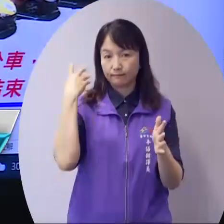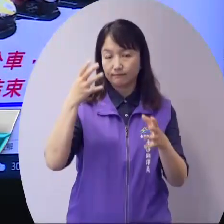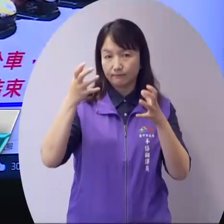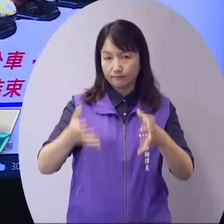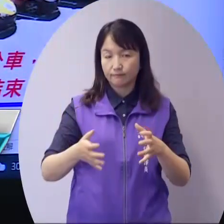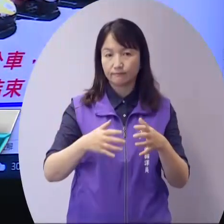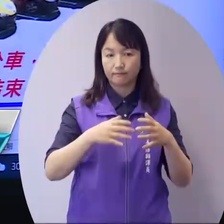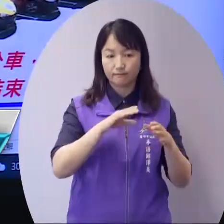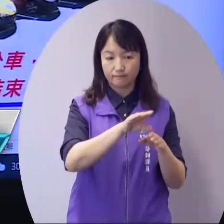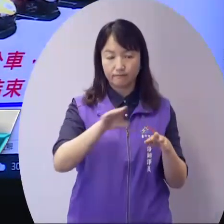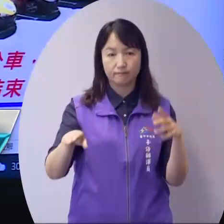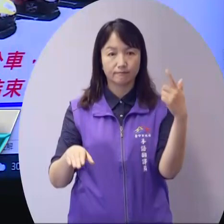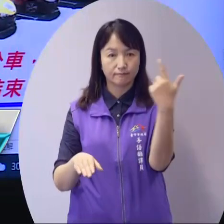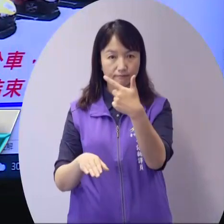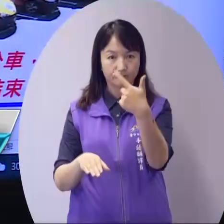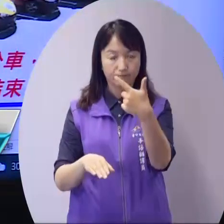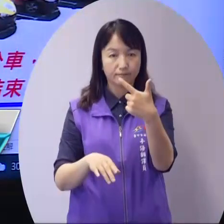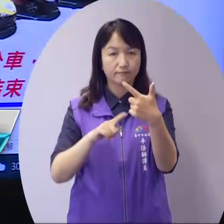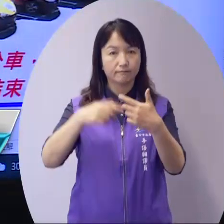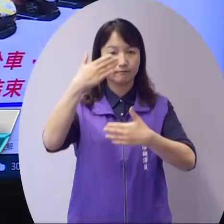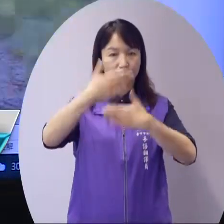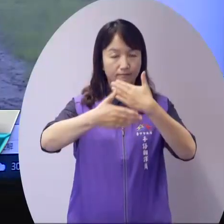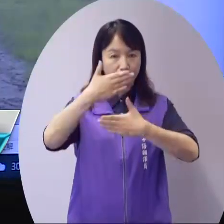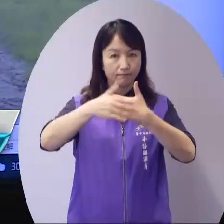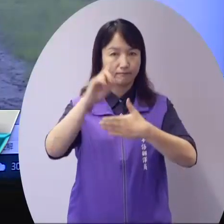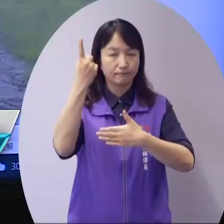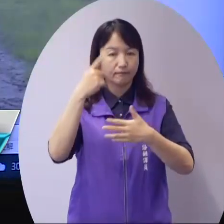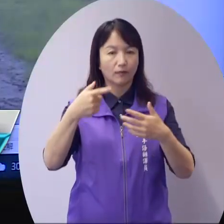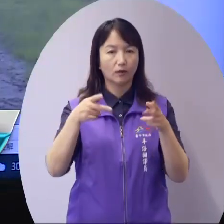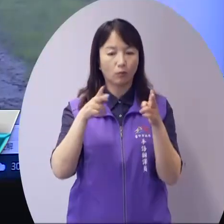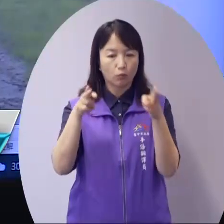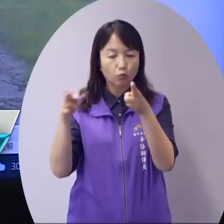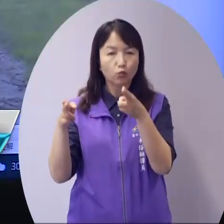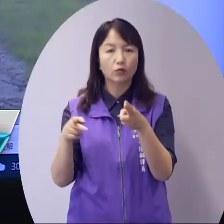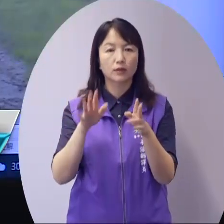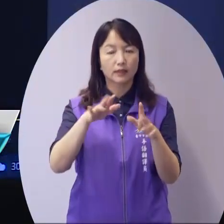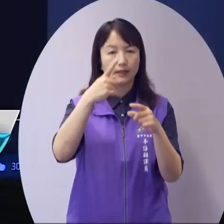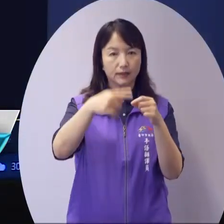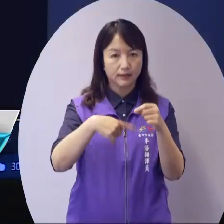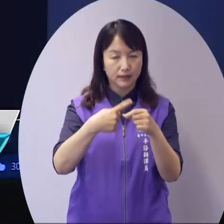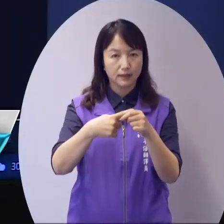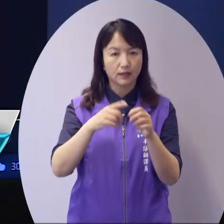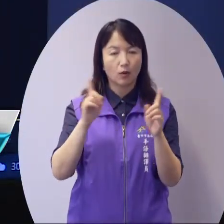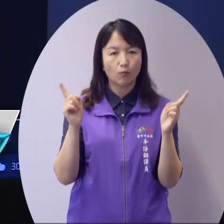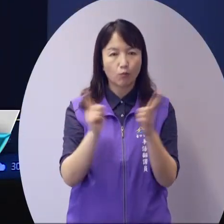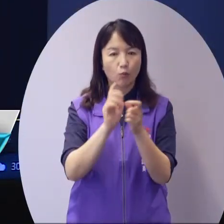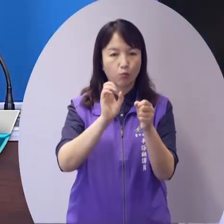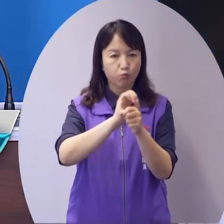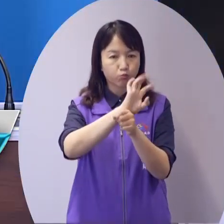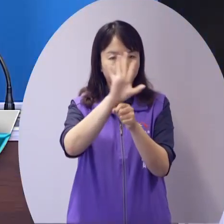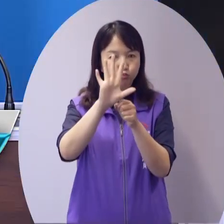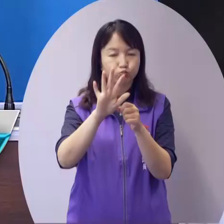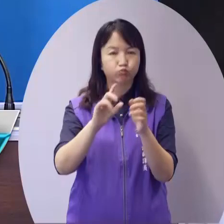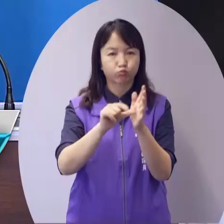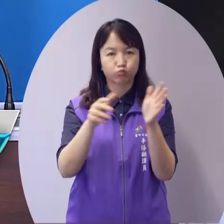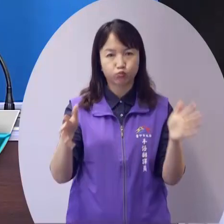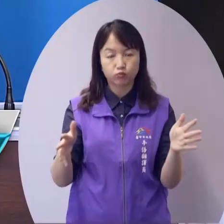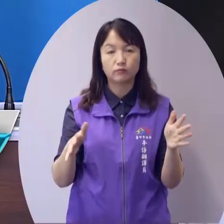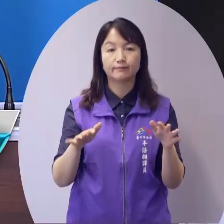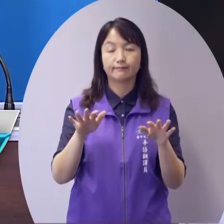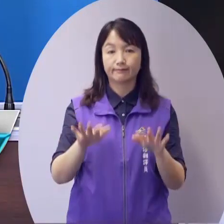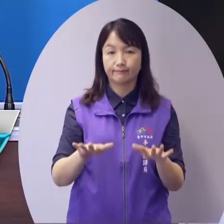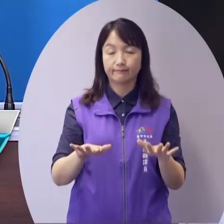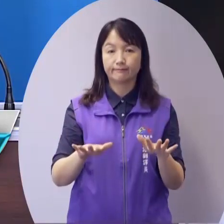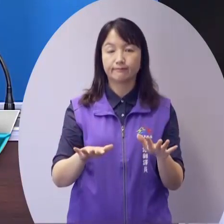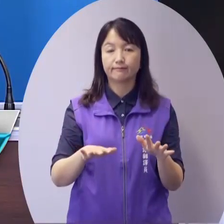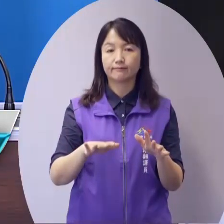的6条路线那部分的这个影像，我们先把它截录。那因为今年因为刚好是在疫情期间，所以这块虽然今天